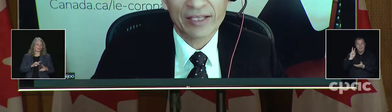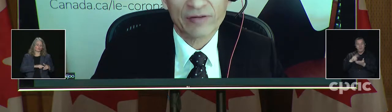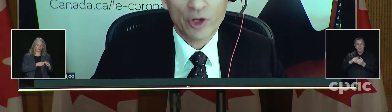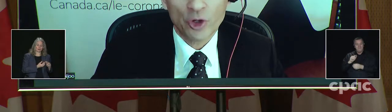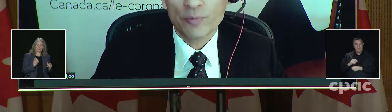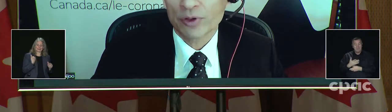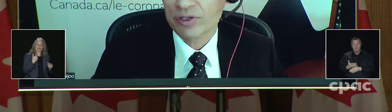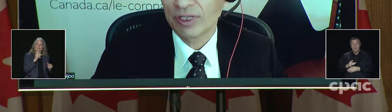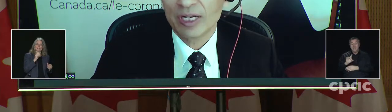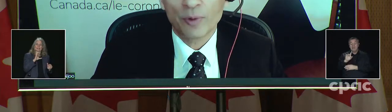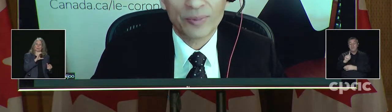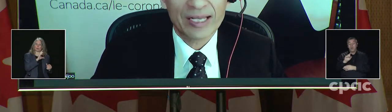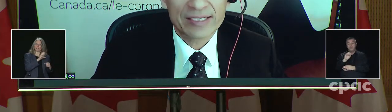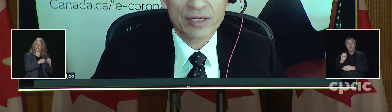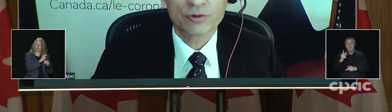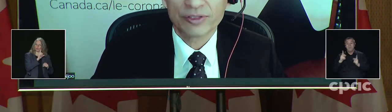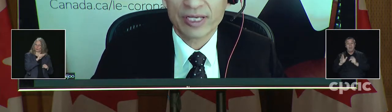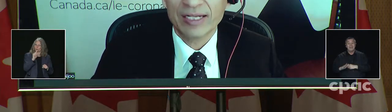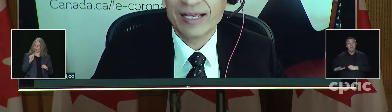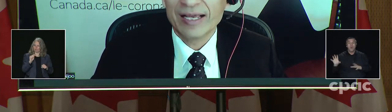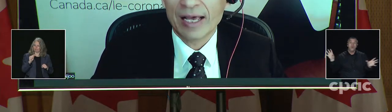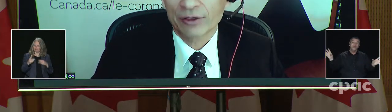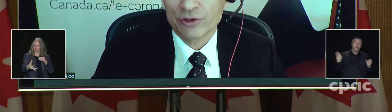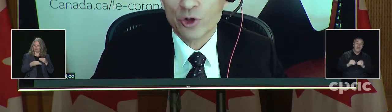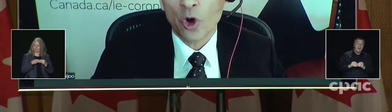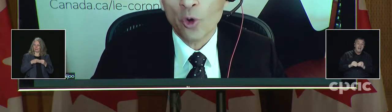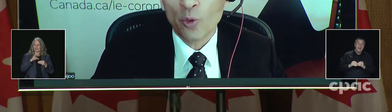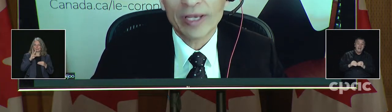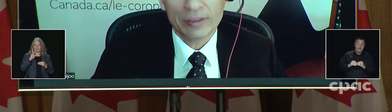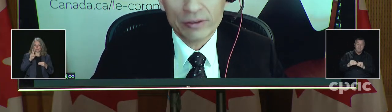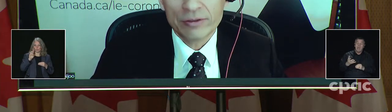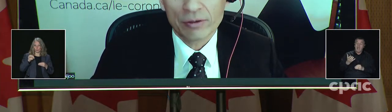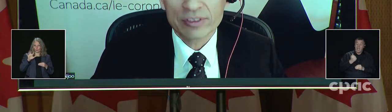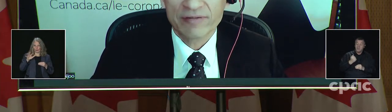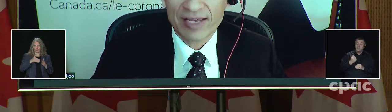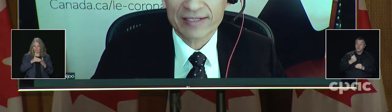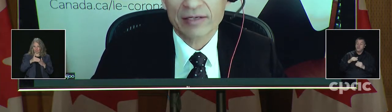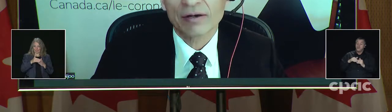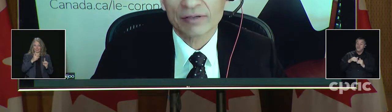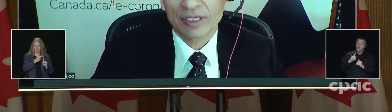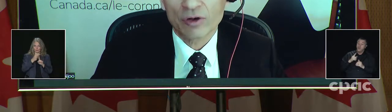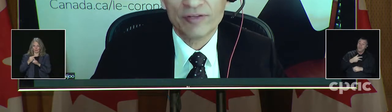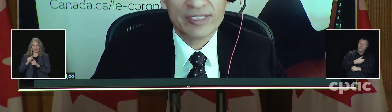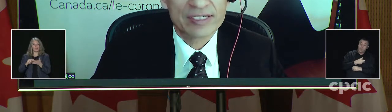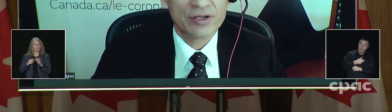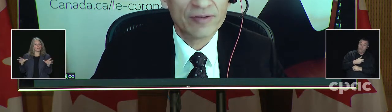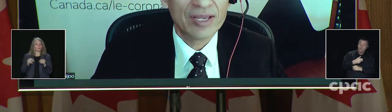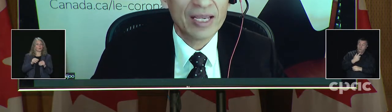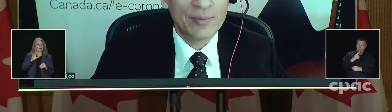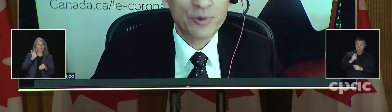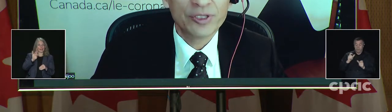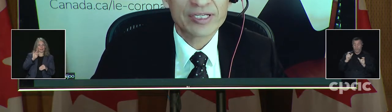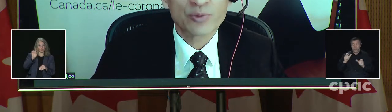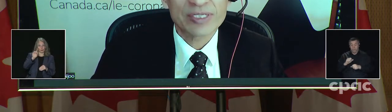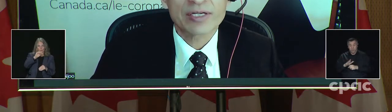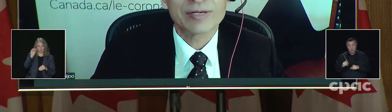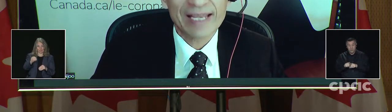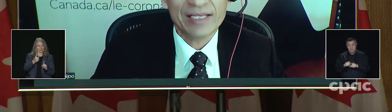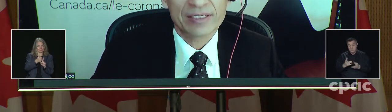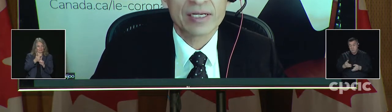de 81% de la population totale a reçu au moins une dose de vaccin contre la COVID-19 et plus